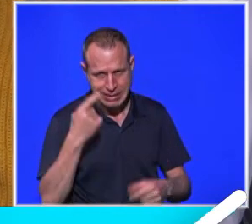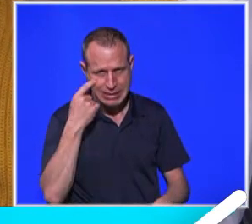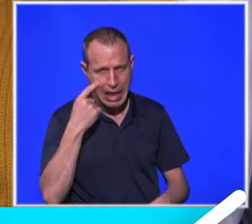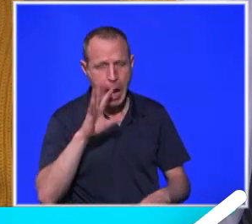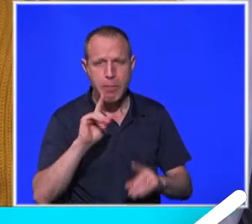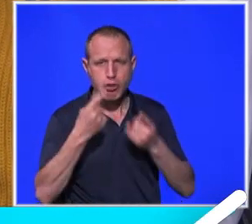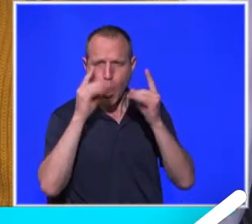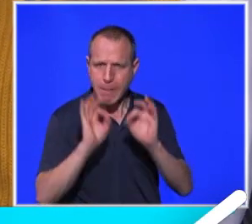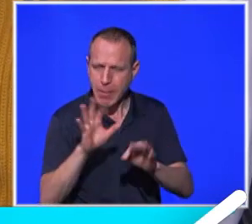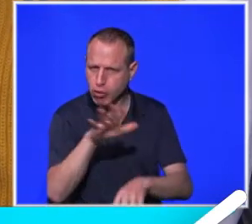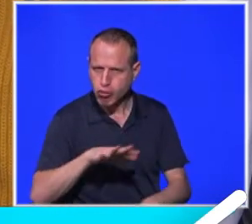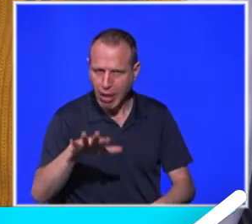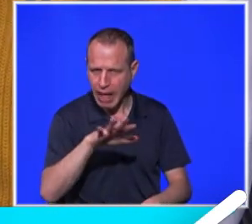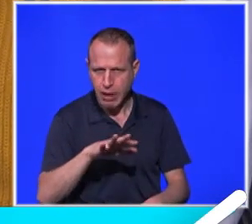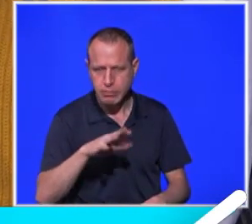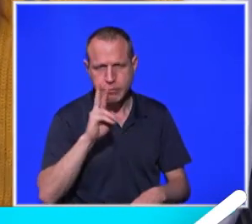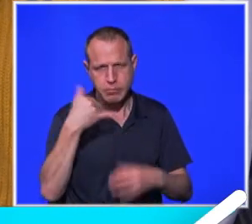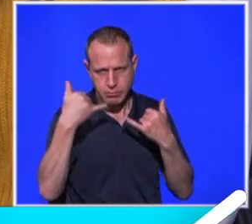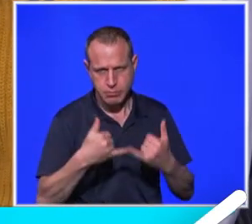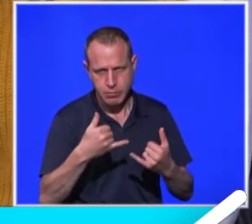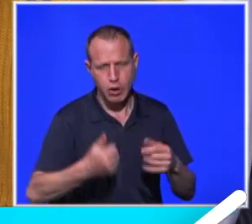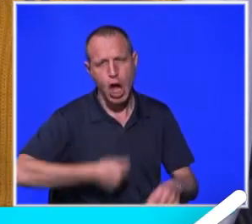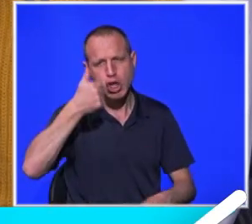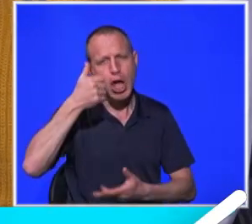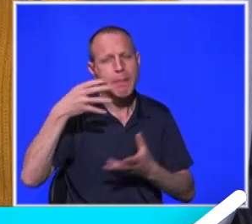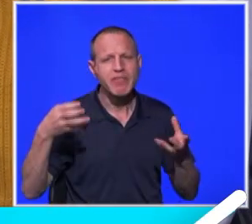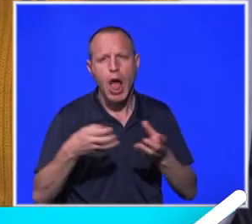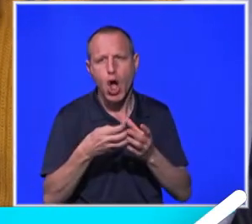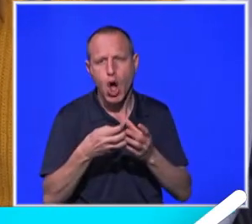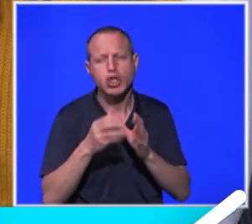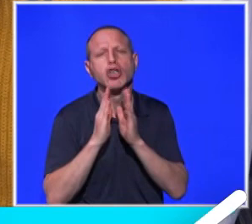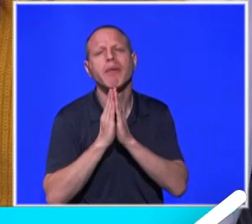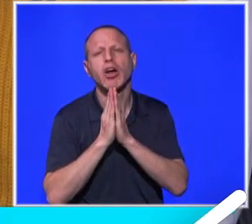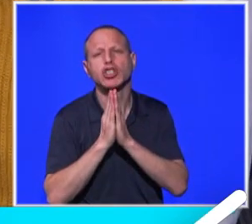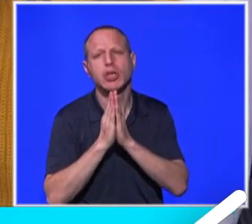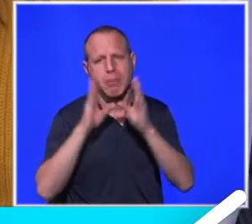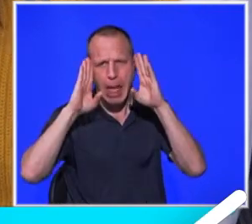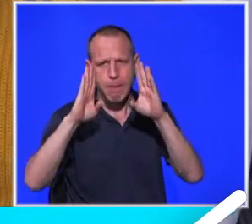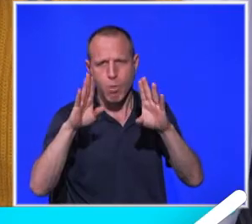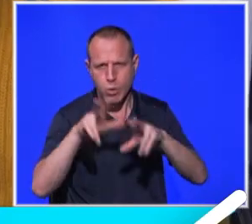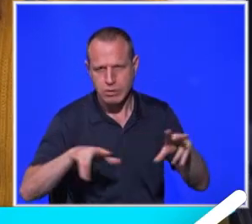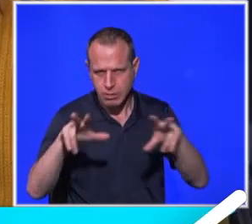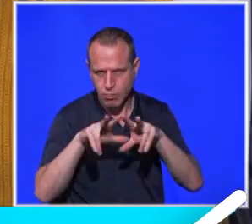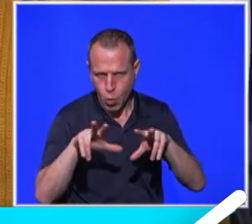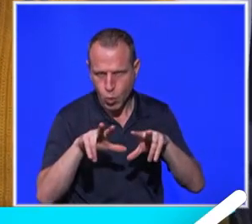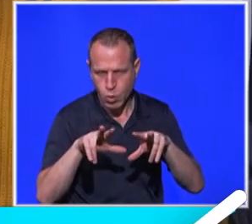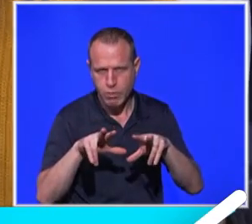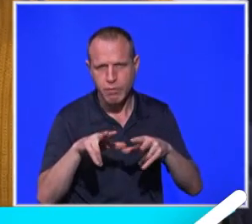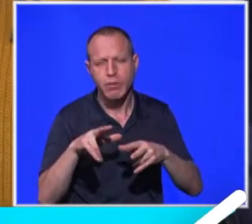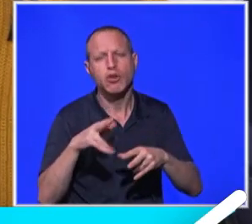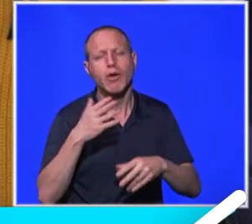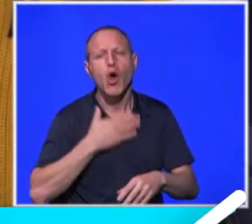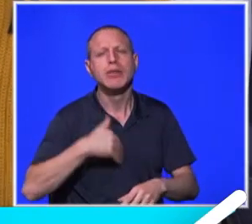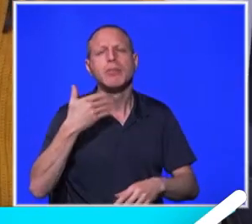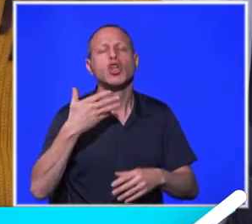מה שקורה באמת בשטח. יש כרגע ראשי מפלגות שמבקשים את אמון הציבור, ושואפים להיות